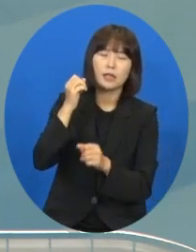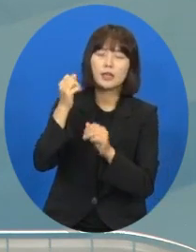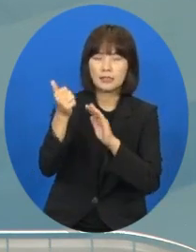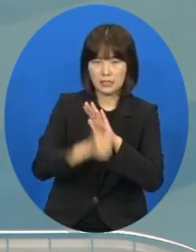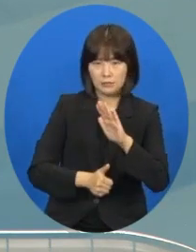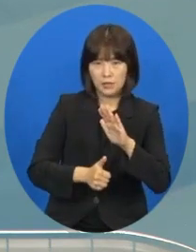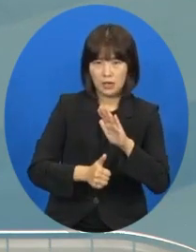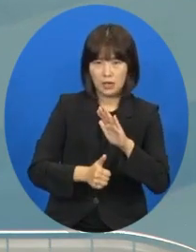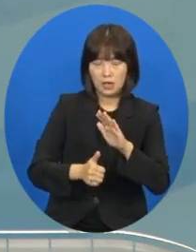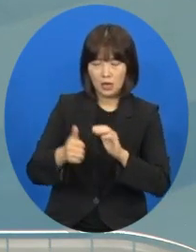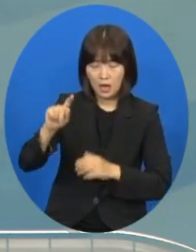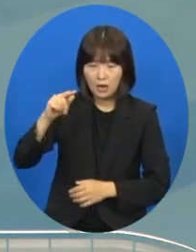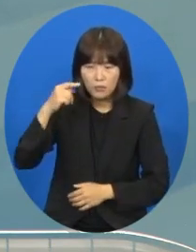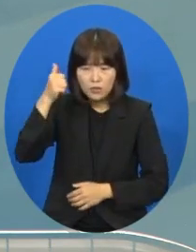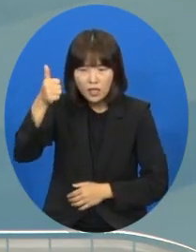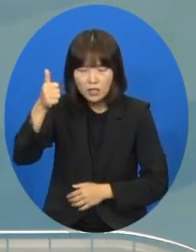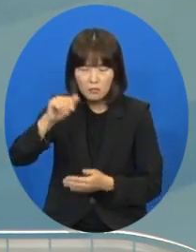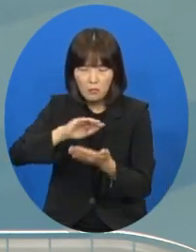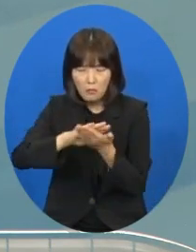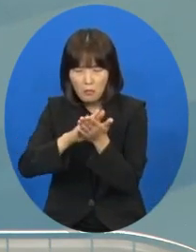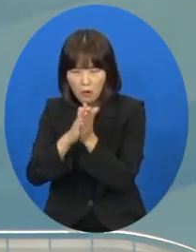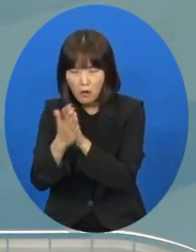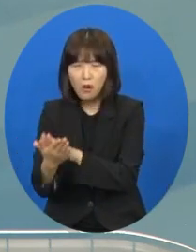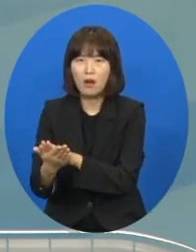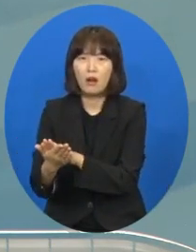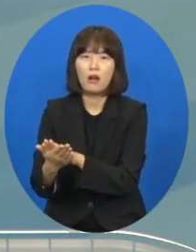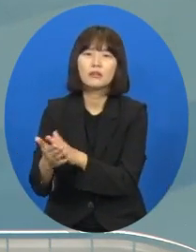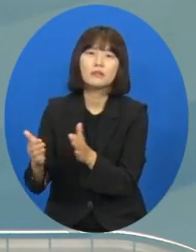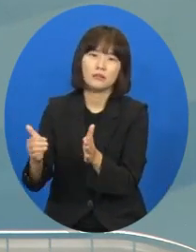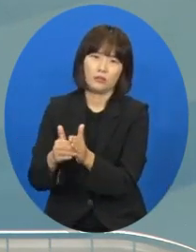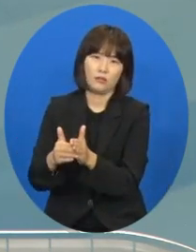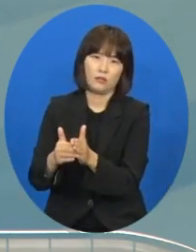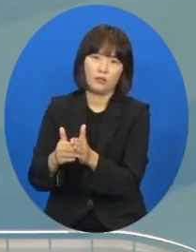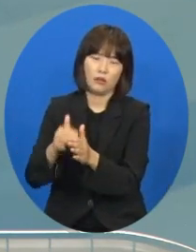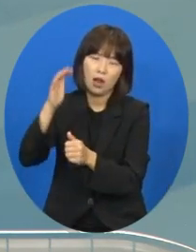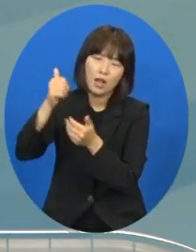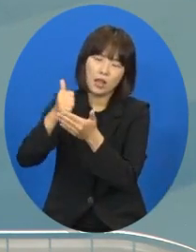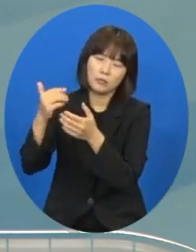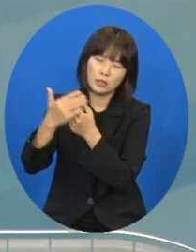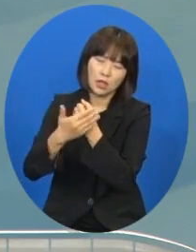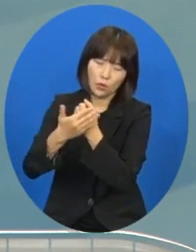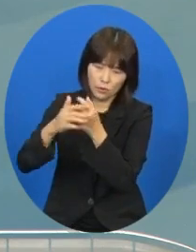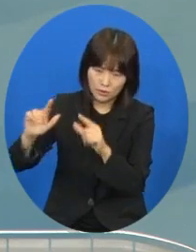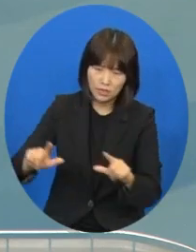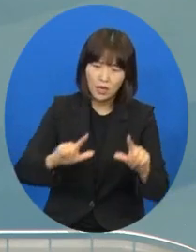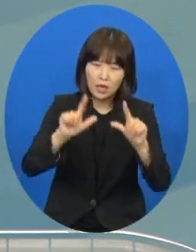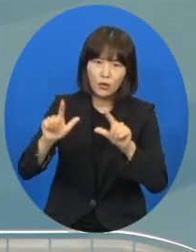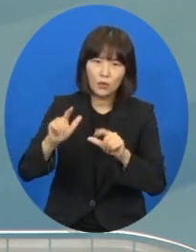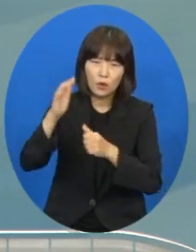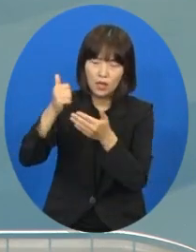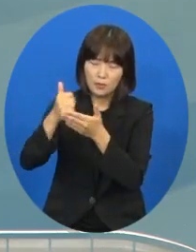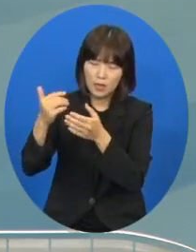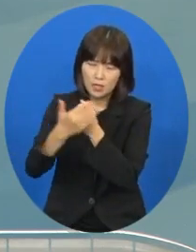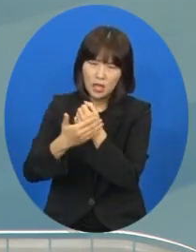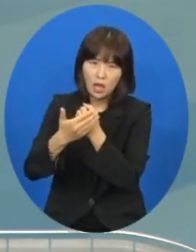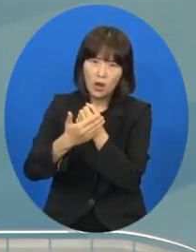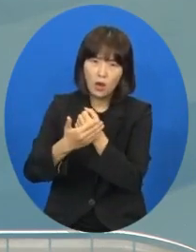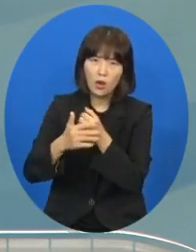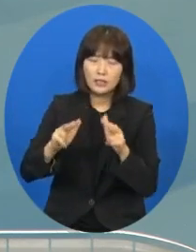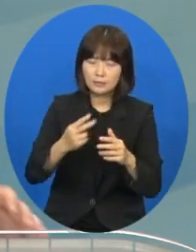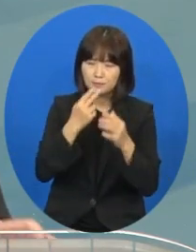오히려 그를 그렇게 만든 거예요. 하나님의 은혜로 산 거고 하나님의 은혜로 자기 지금이 있는데